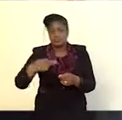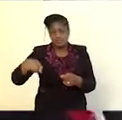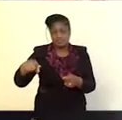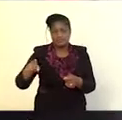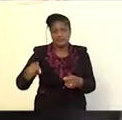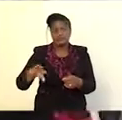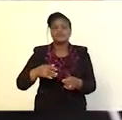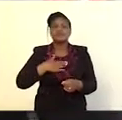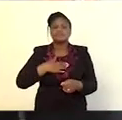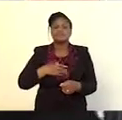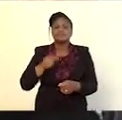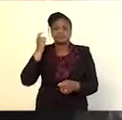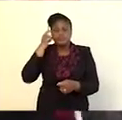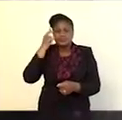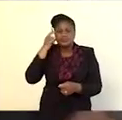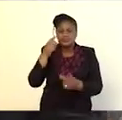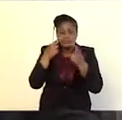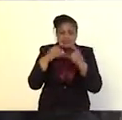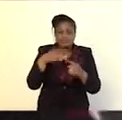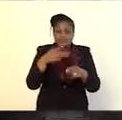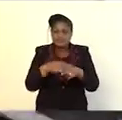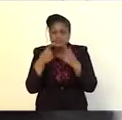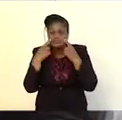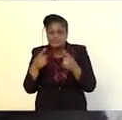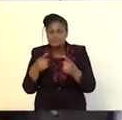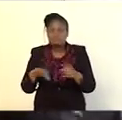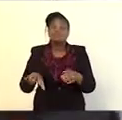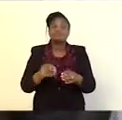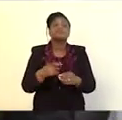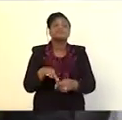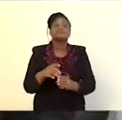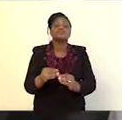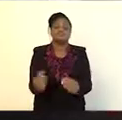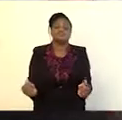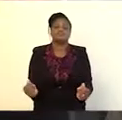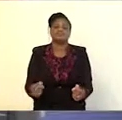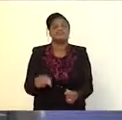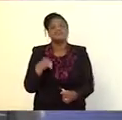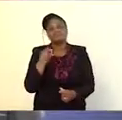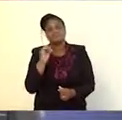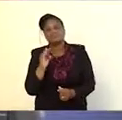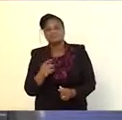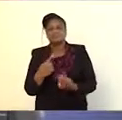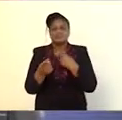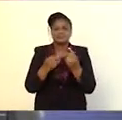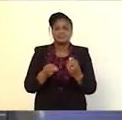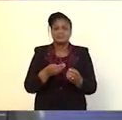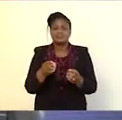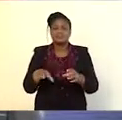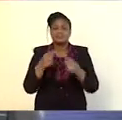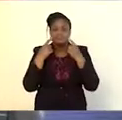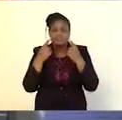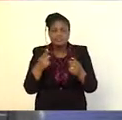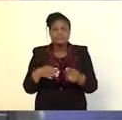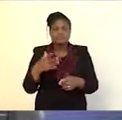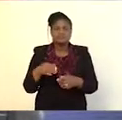zvatiri kuda kuzvinobatika zvatinoziva zvatinoona nemaziso ndozvatinokwanisa kugadzira nhasi saka uyu ari kutaura zvinhu zvisingaonekwi nemaziso